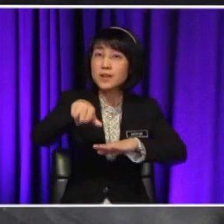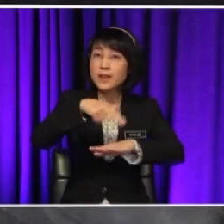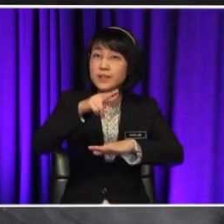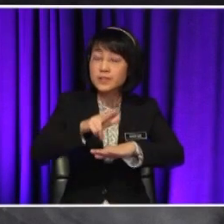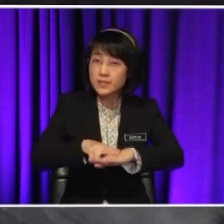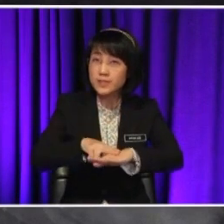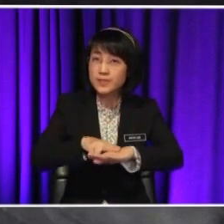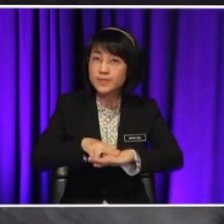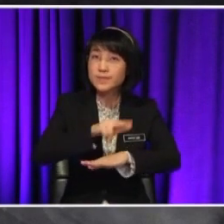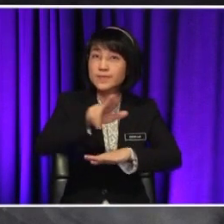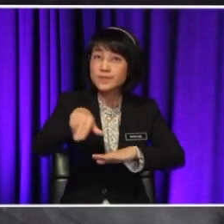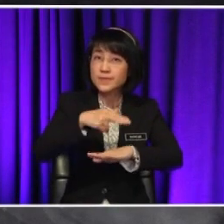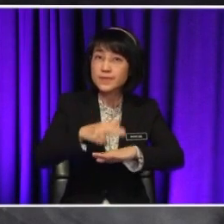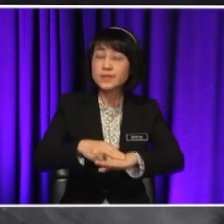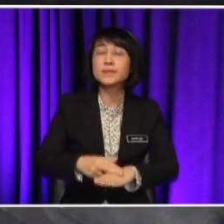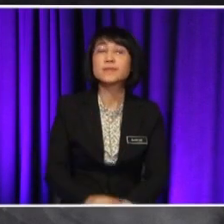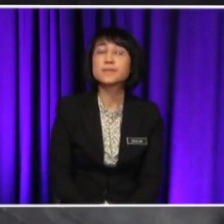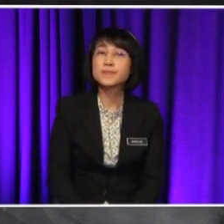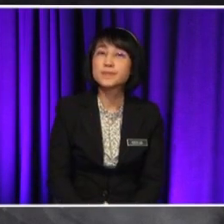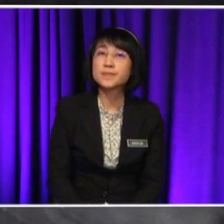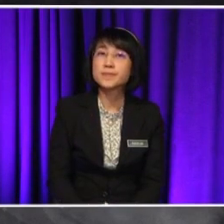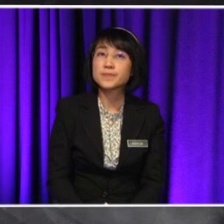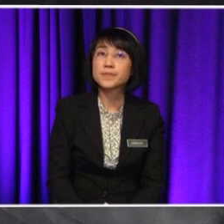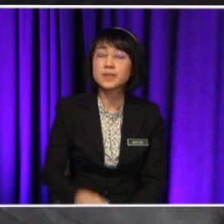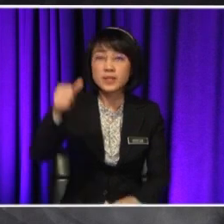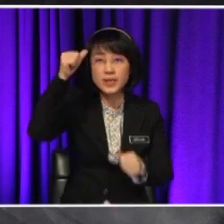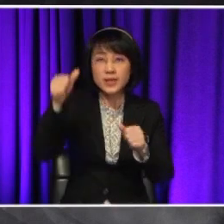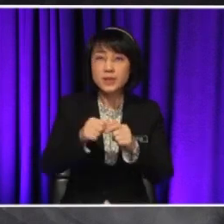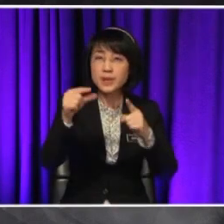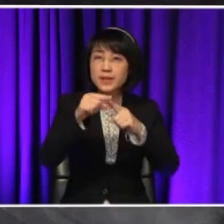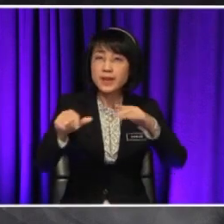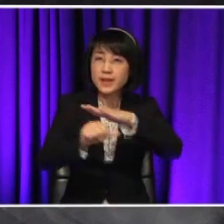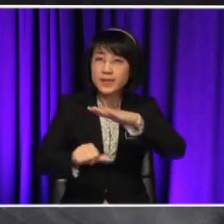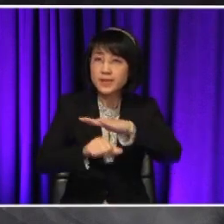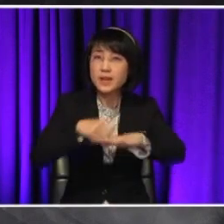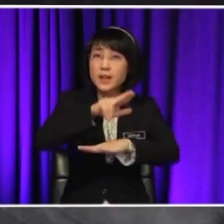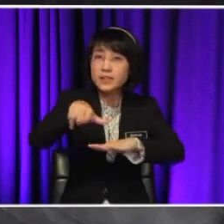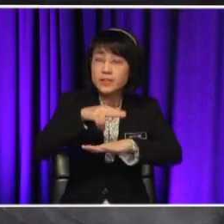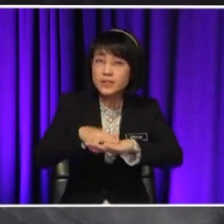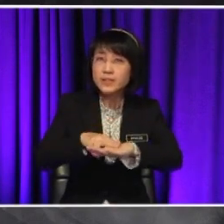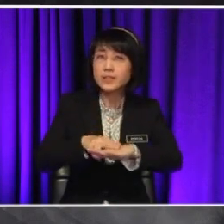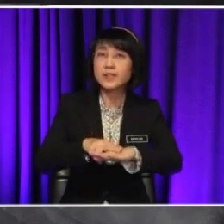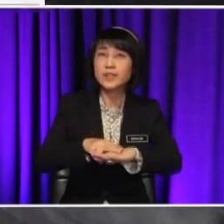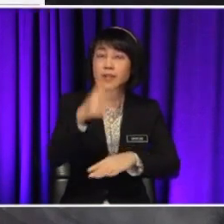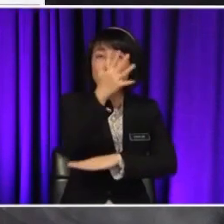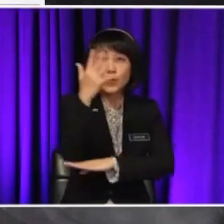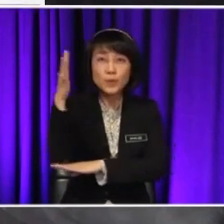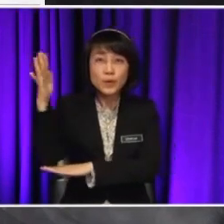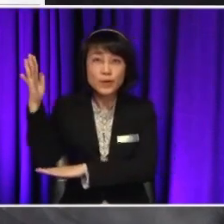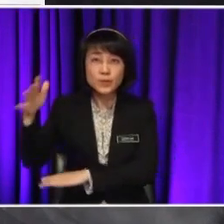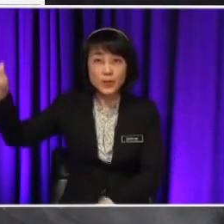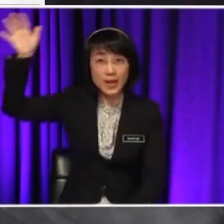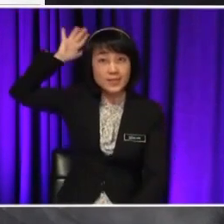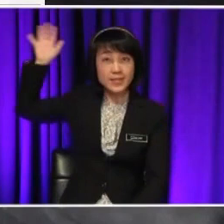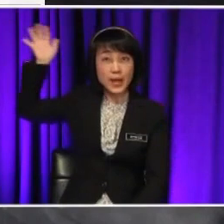kepada perkataan asas dia. Okey, baru okay, kita boleh ingat nama-nama aliran tu tadi. Okey. Seterusnya,